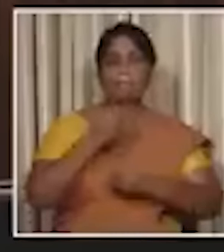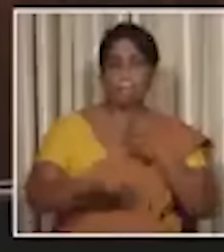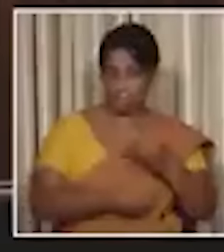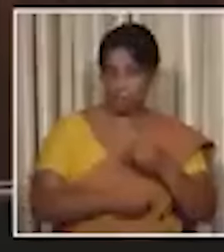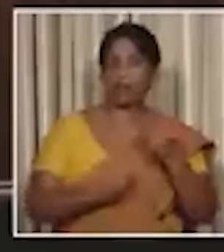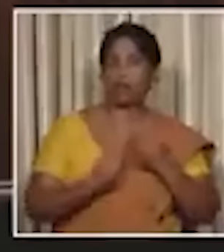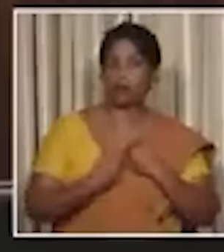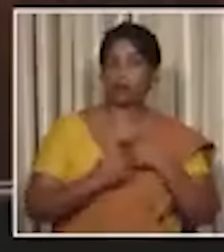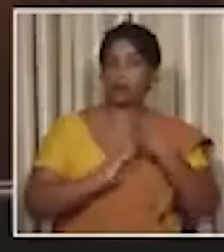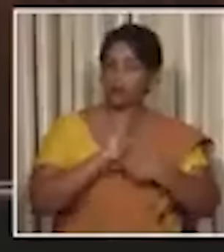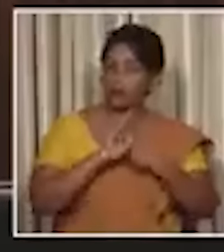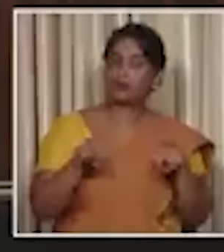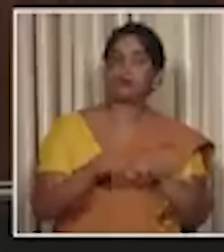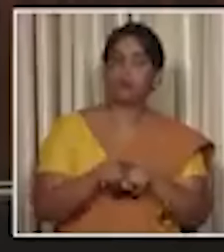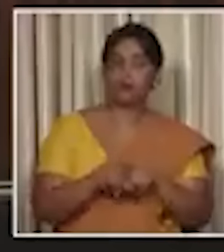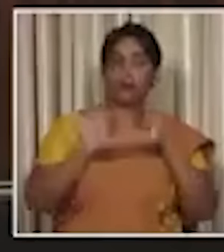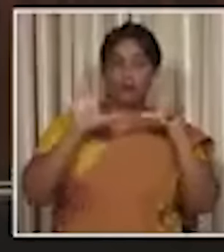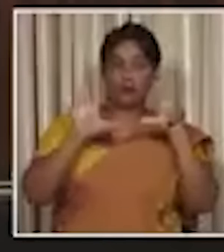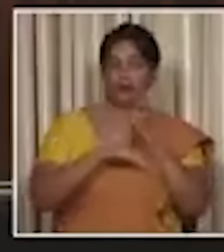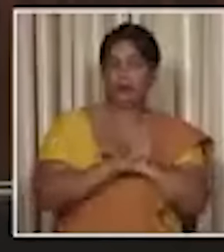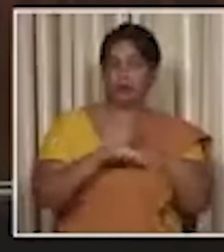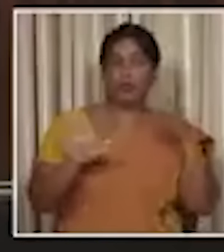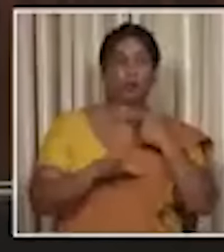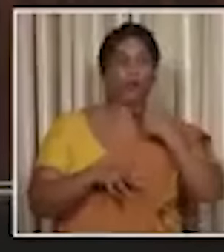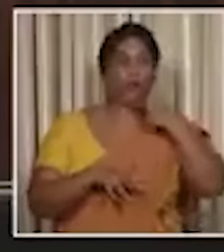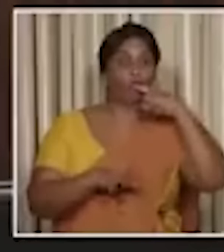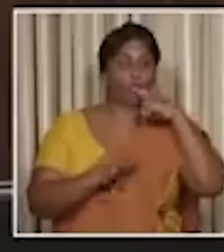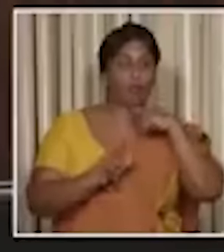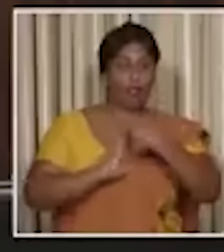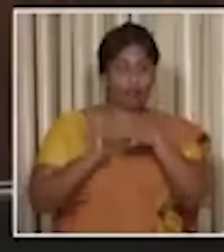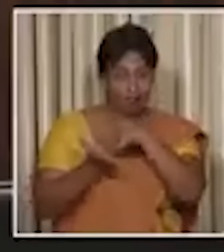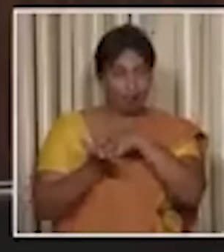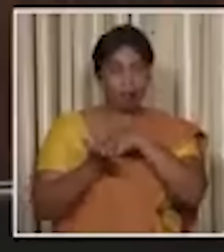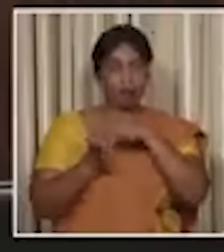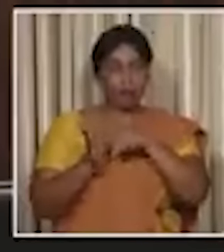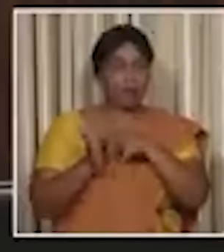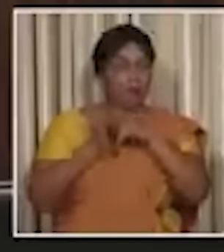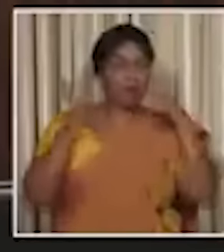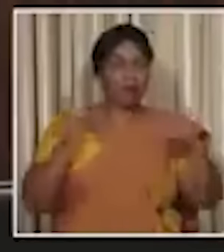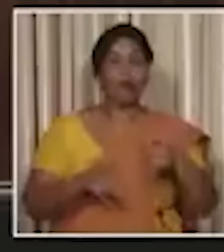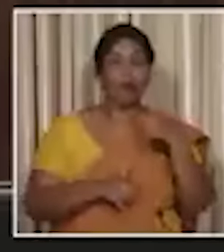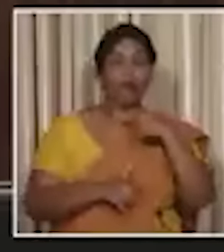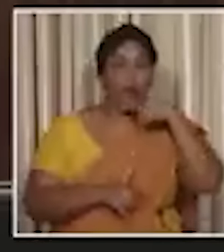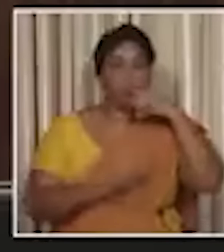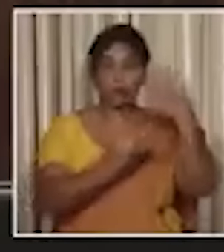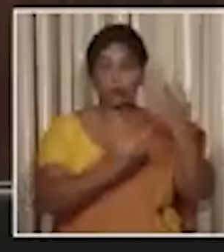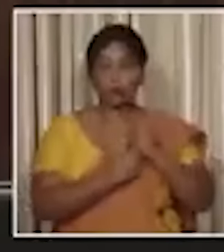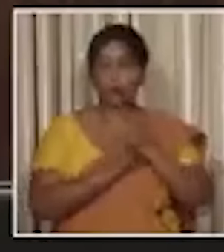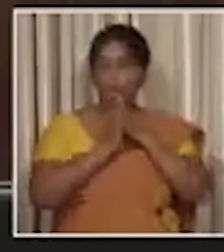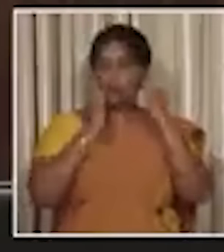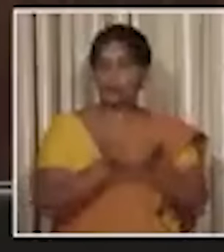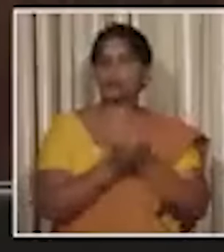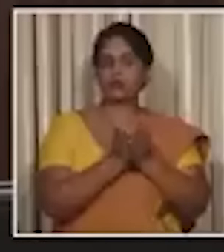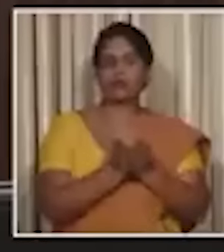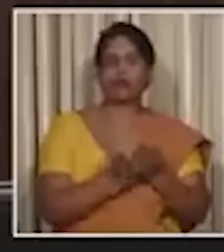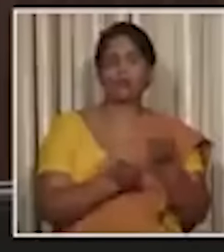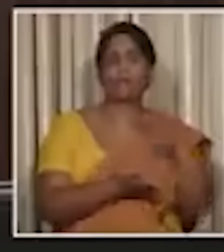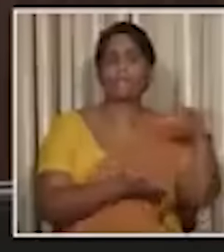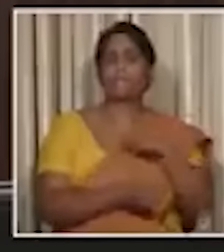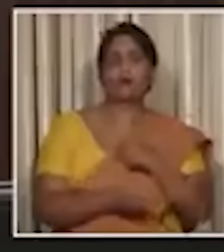எவ்வாறு உருவாக்கப்பட வேண்டும்? இப்படி ஒன்று அவசியம் இல்லையா? இந்த துருப்பாக்கிய நிலையில் ஒரு சமூகமாகவே இருக்கின்றது. ஒருவரை ஒருவர்